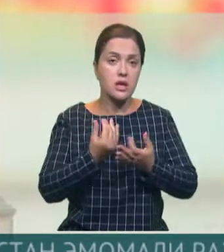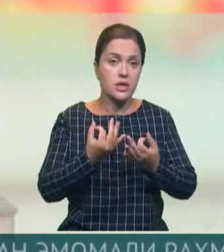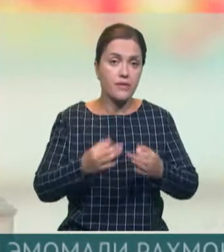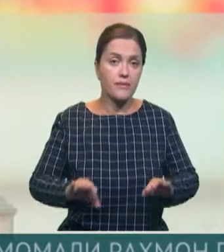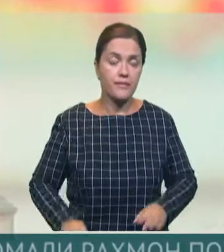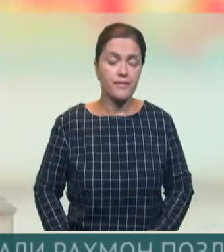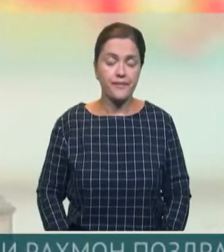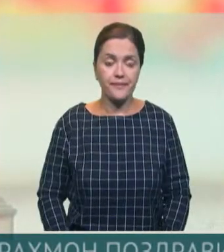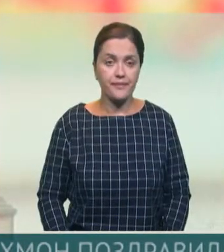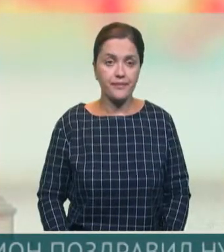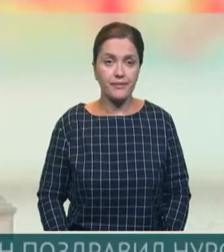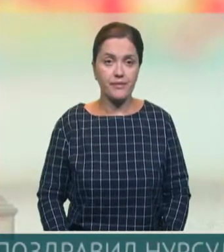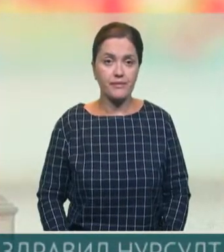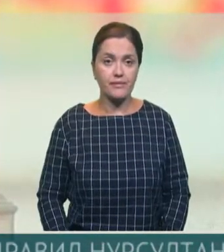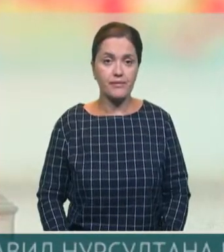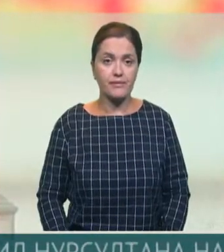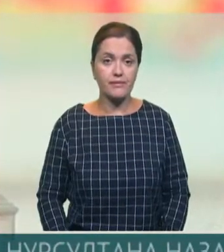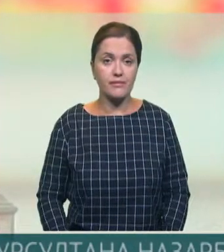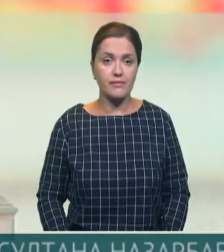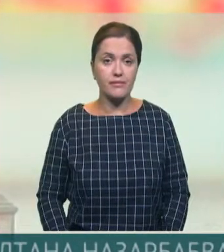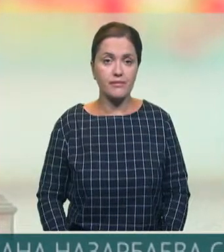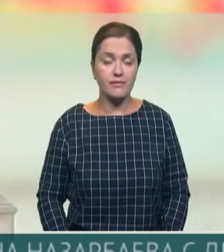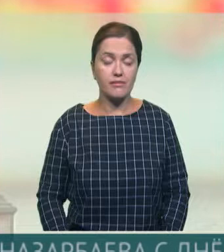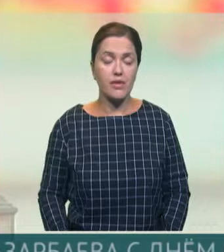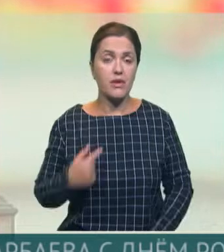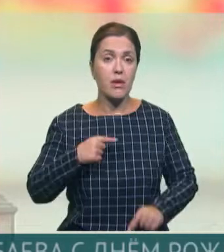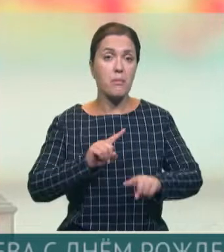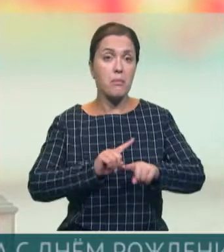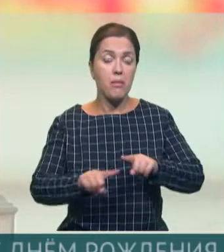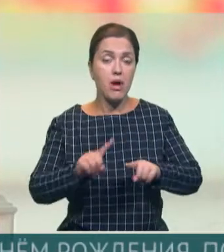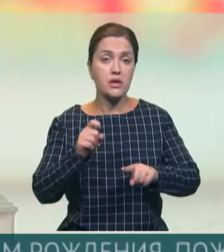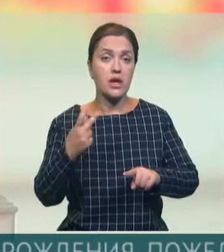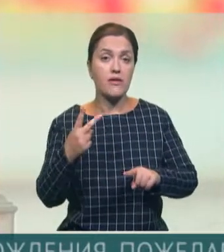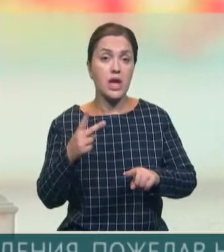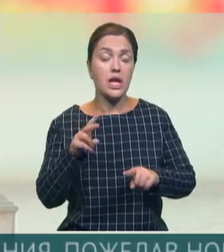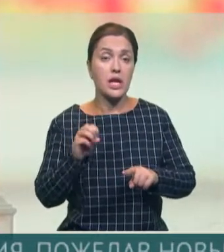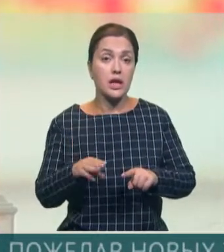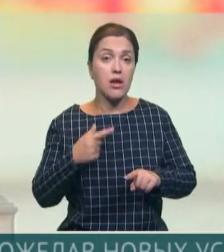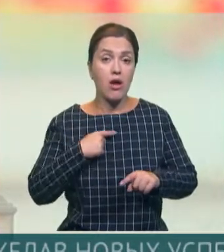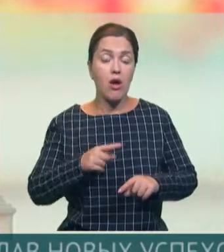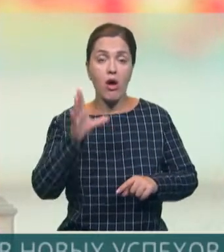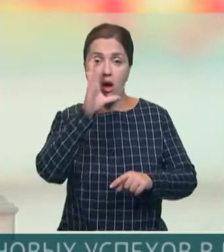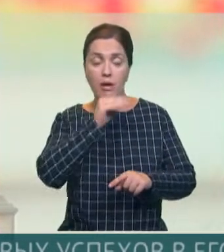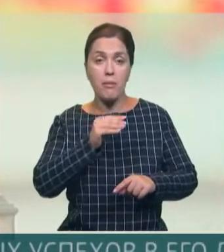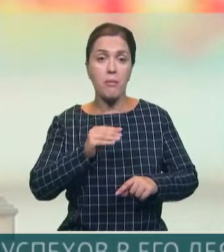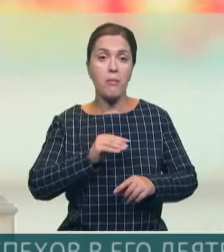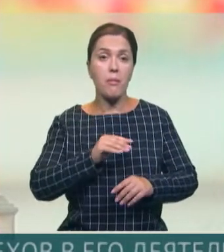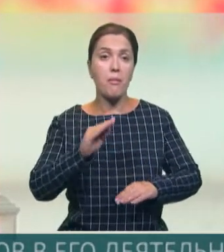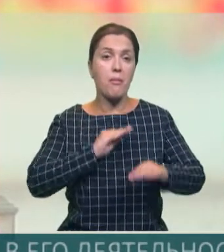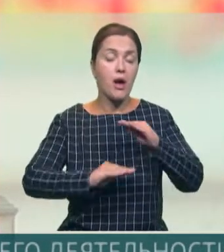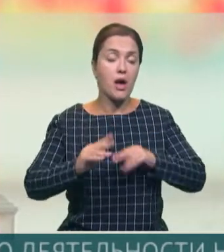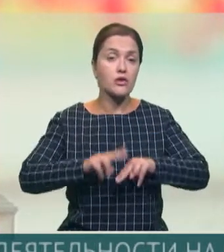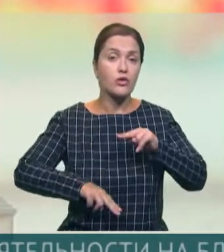Мгновение для истории 20 лет. И мы смогли построить мегаполис, где сегодня проживает 1 миллион 200